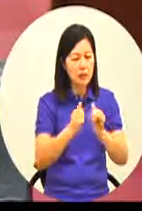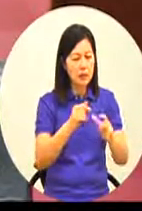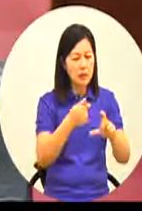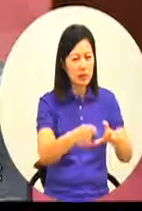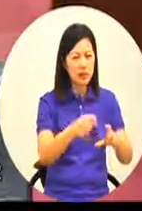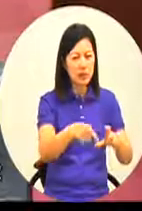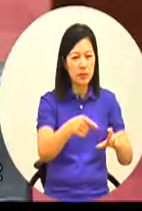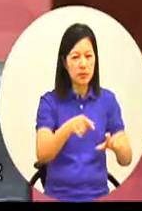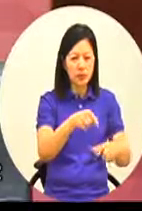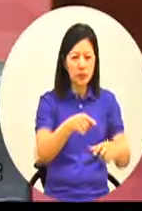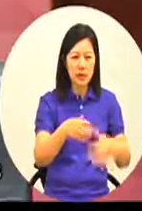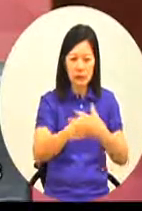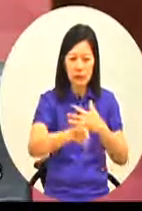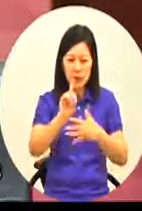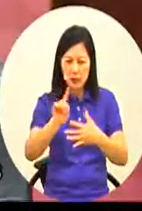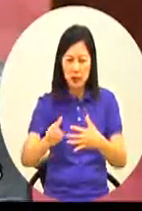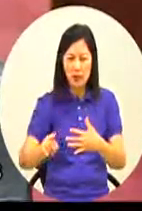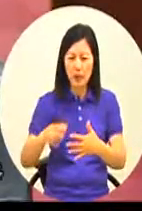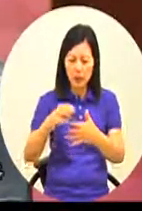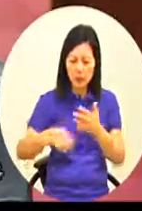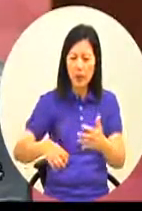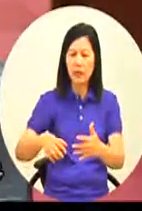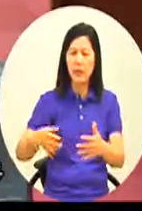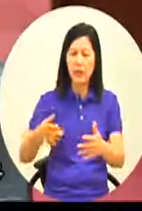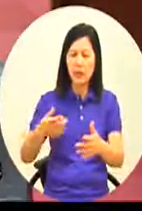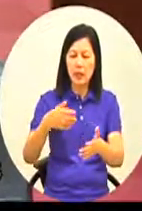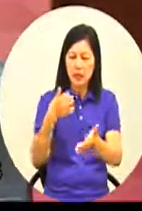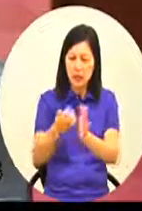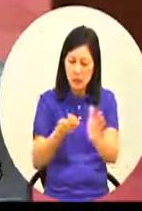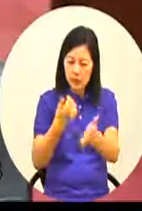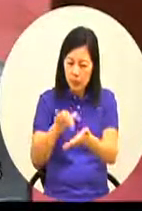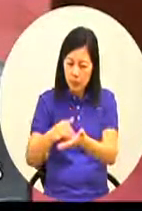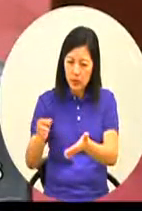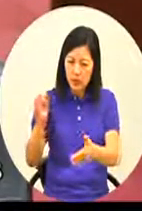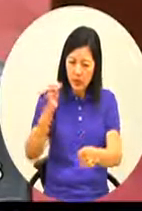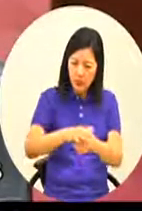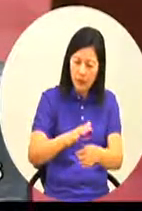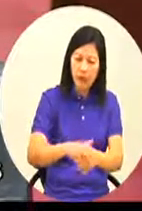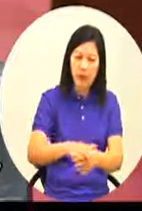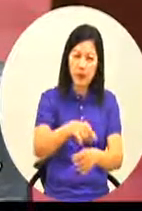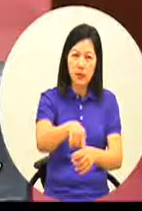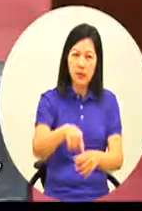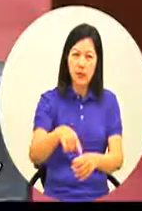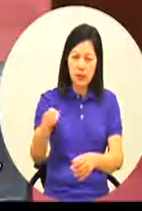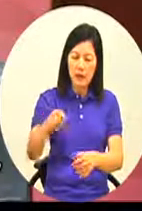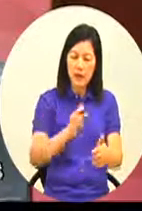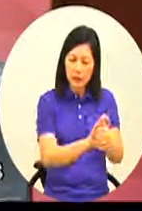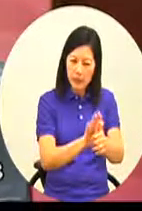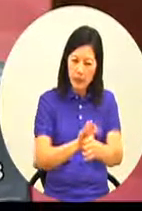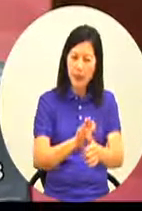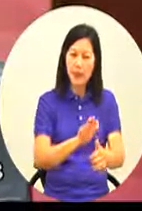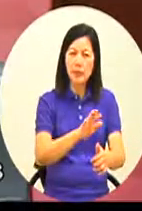不是小问题了。所以你即摆恁看恁要骗经费对不对？还是要用公务局的经费对不对？去来维护？嘛，